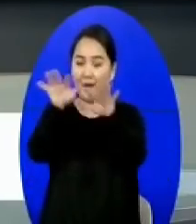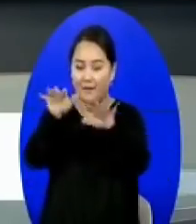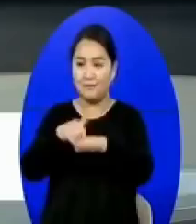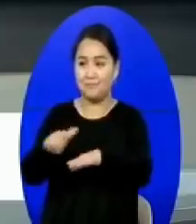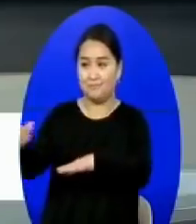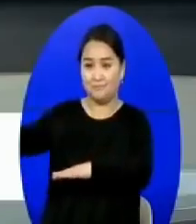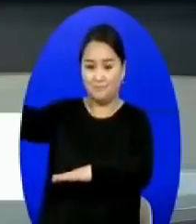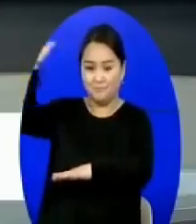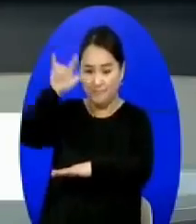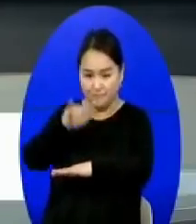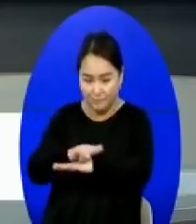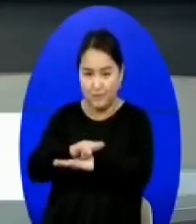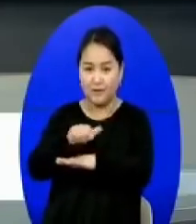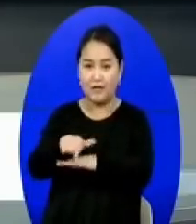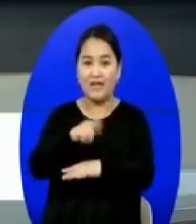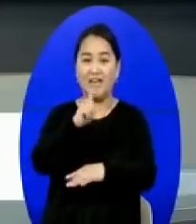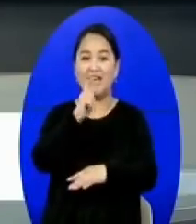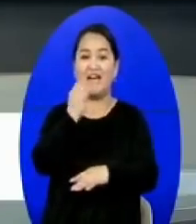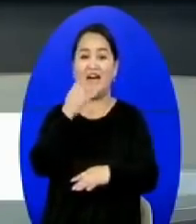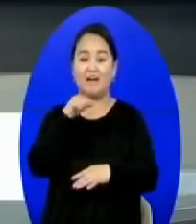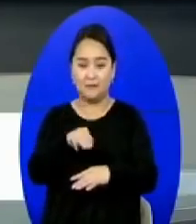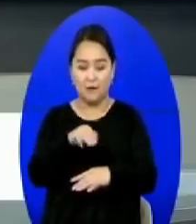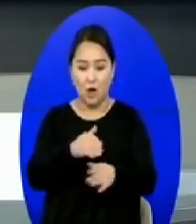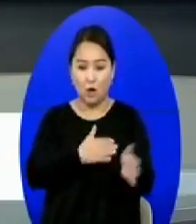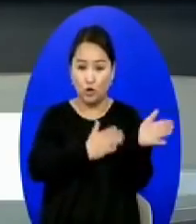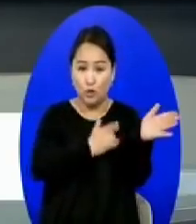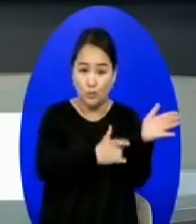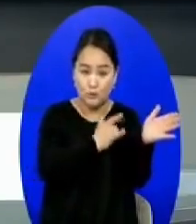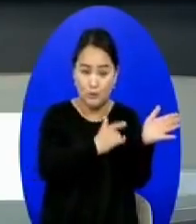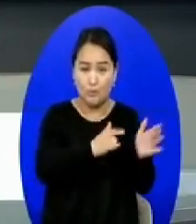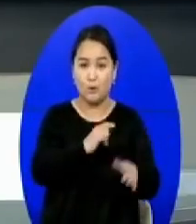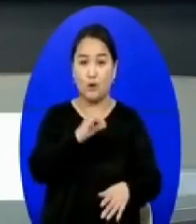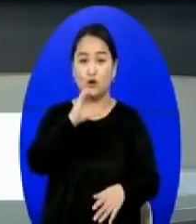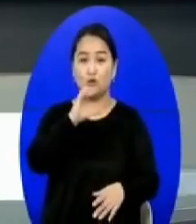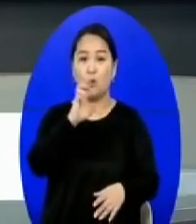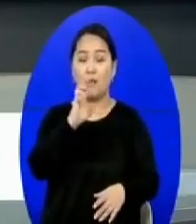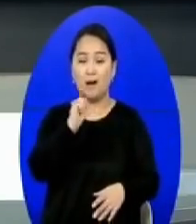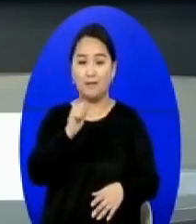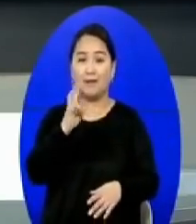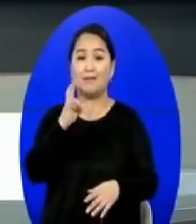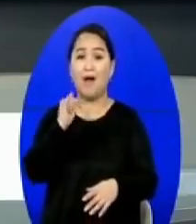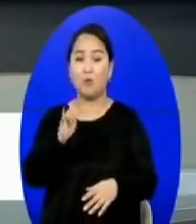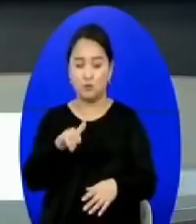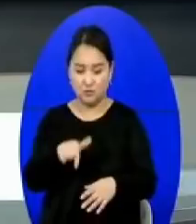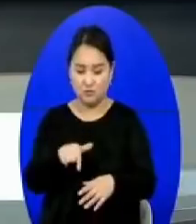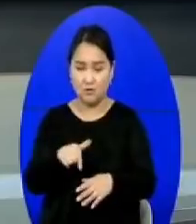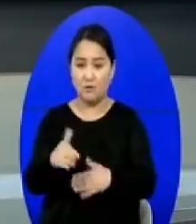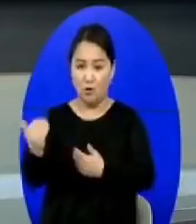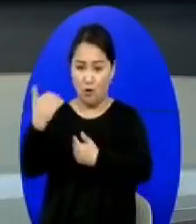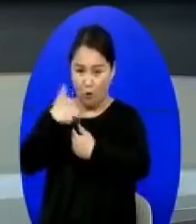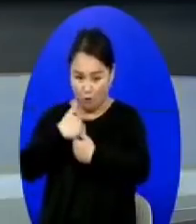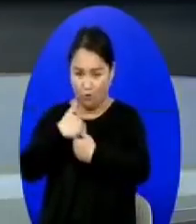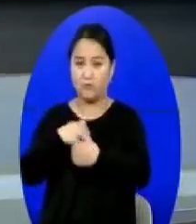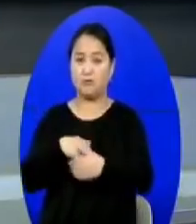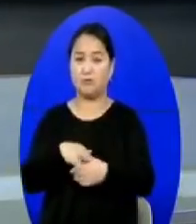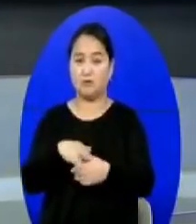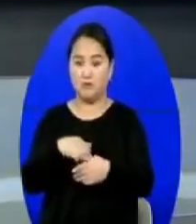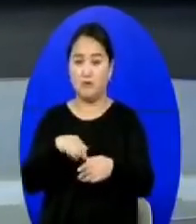тухай, Авт замын Алтан булаг Хиагт, Төмөр замын Сүхбаатар Навшиг вантор улсын хилээр нэвтрүүлэхээр болж байна.